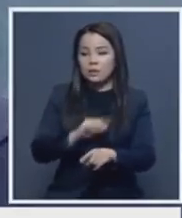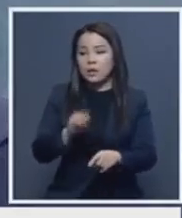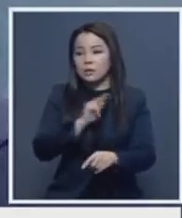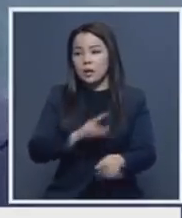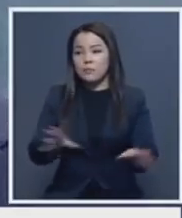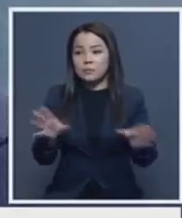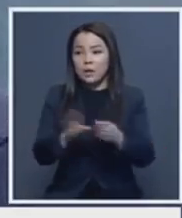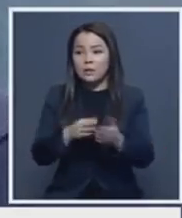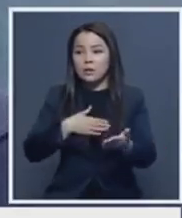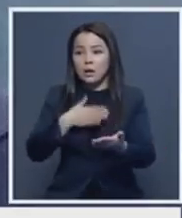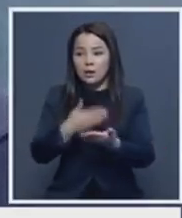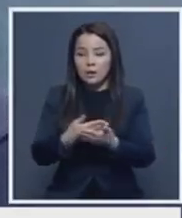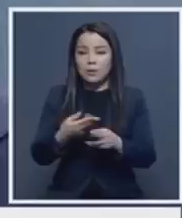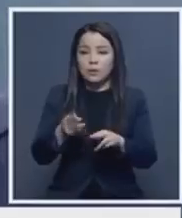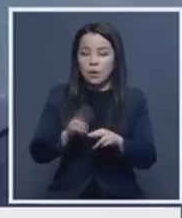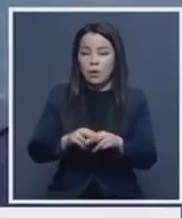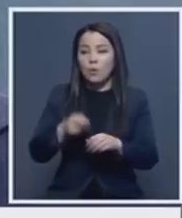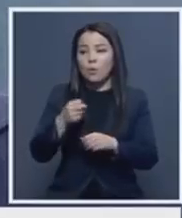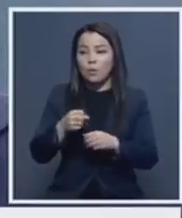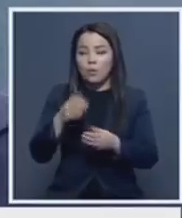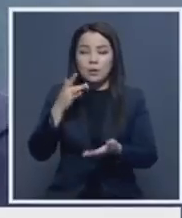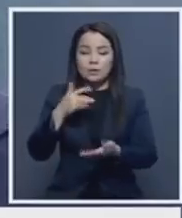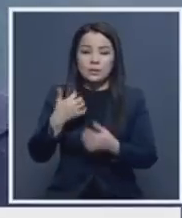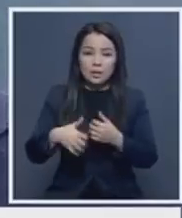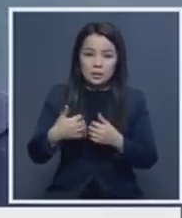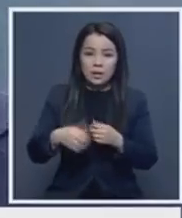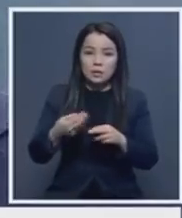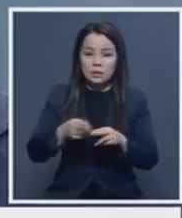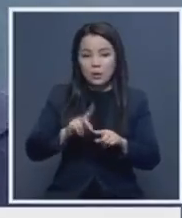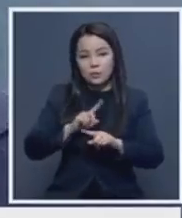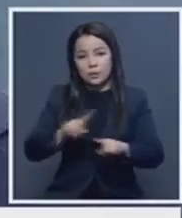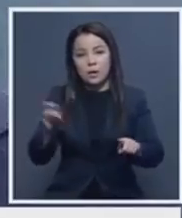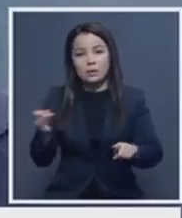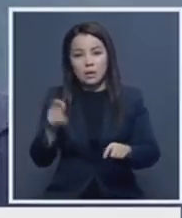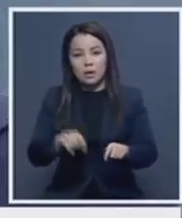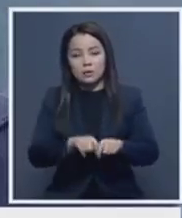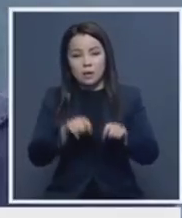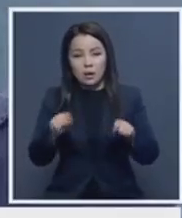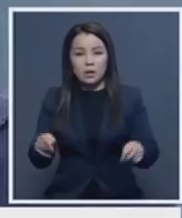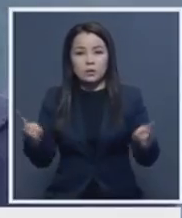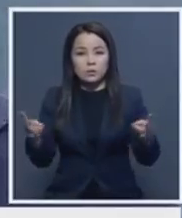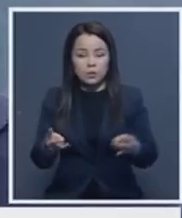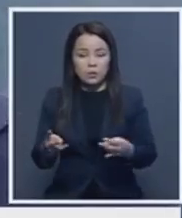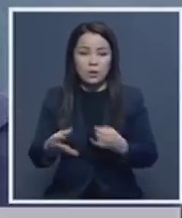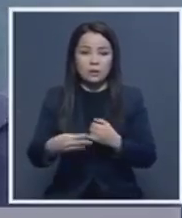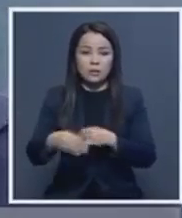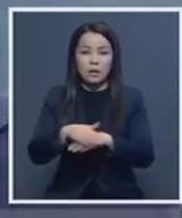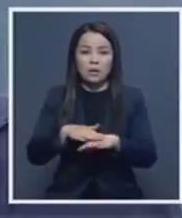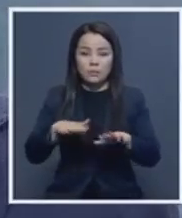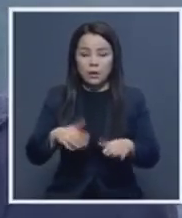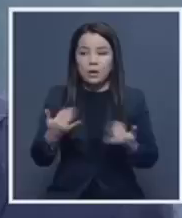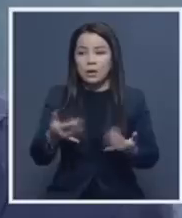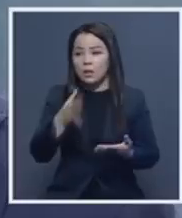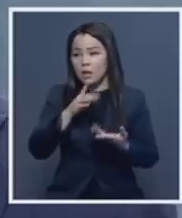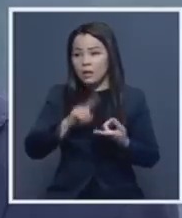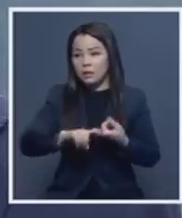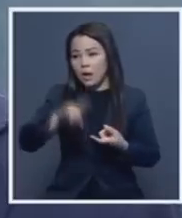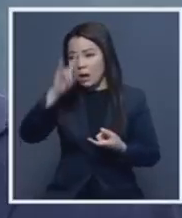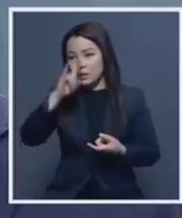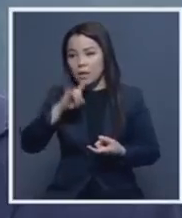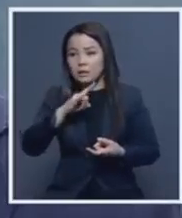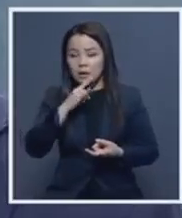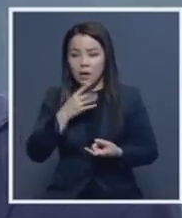үшін біз ол ортаға да бір ерекшелік алып келуіміз керек. Осы жағынан алғанда мына жаңағы жақындағы қазіргі қазақ мәдениеті деген